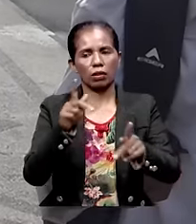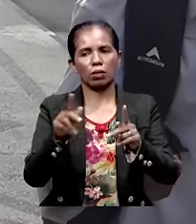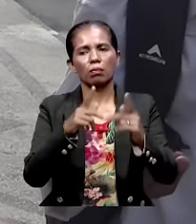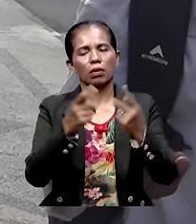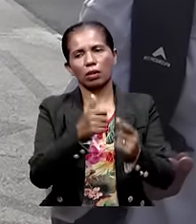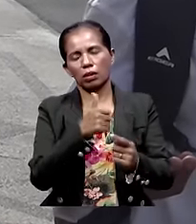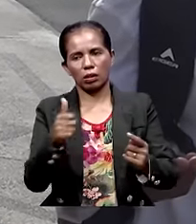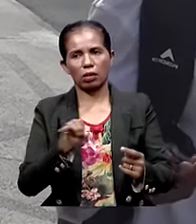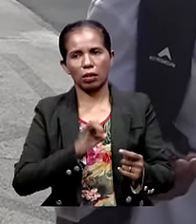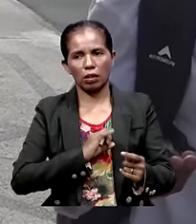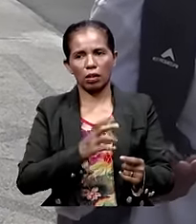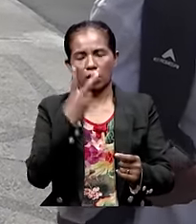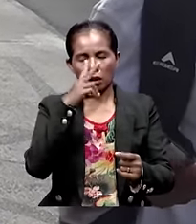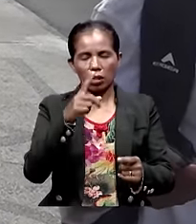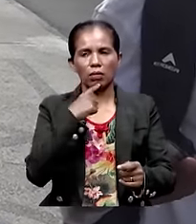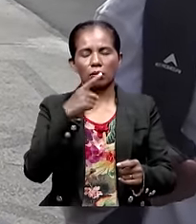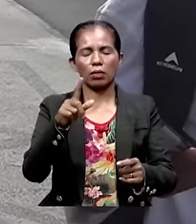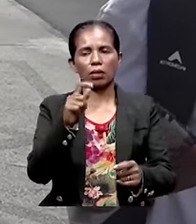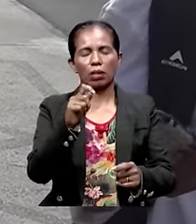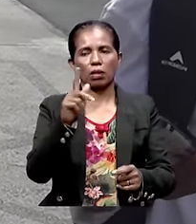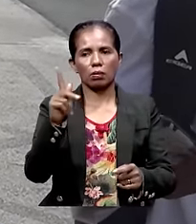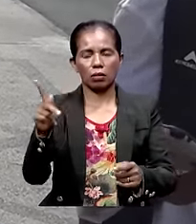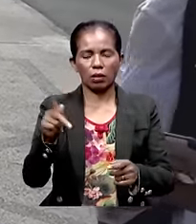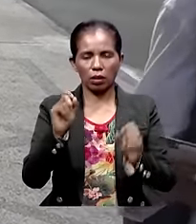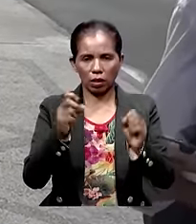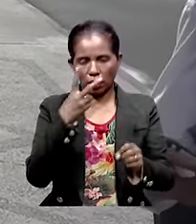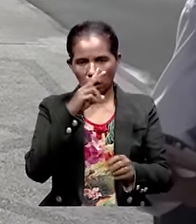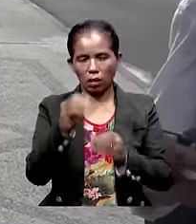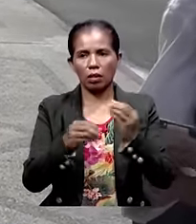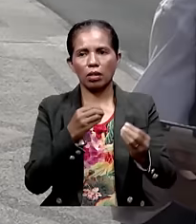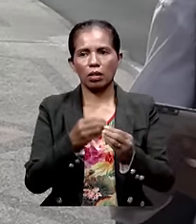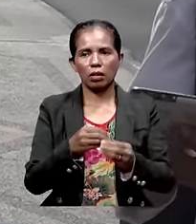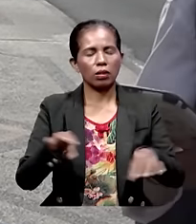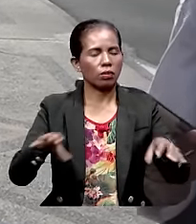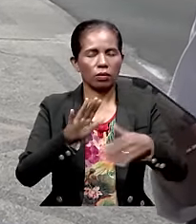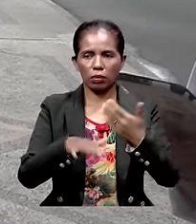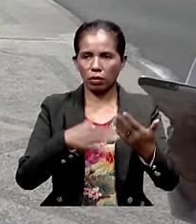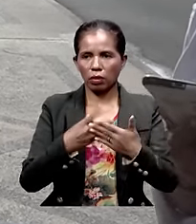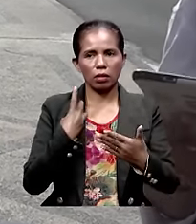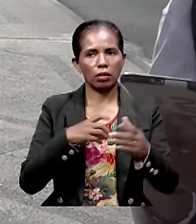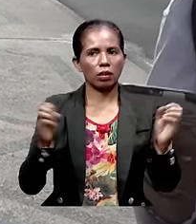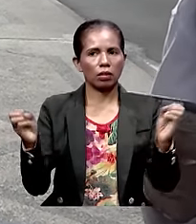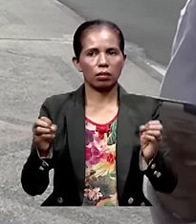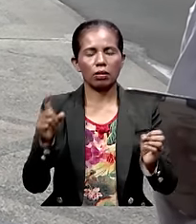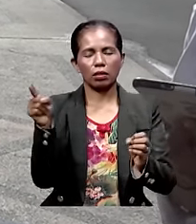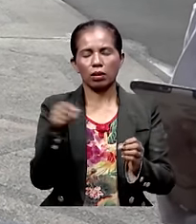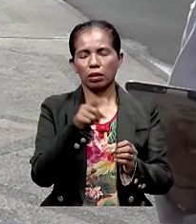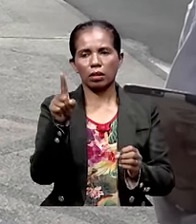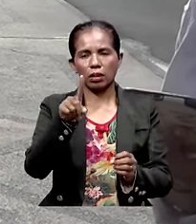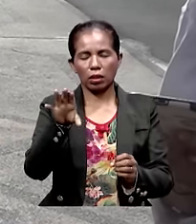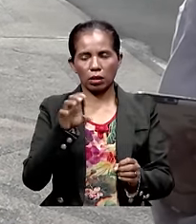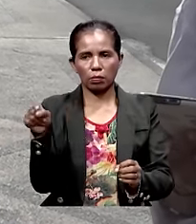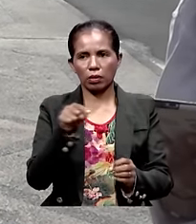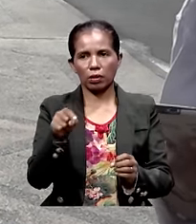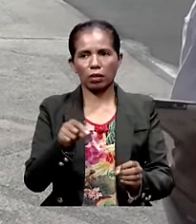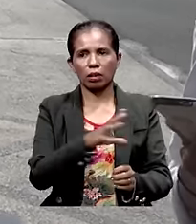Hau kuandu ia lansement hau tete pa Telkomsel. Tenke asegura. Mas ia sistema hau tuotu ita la asegura 100%. Ia Amerika